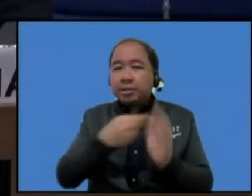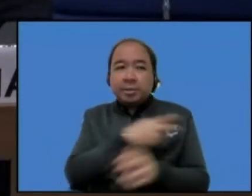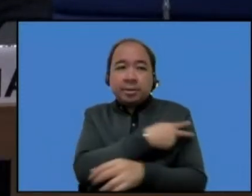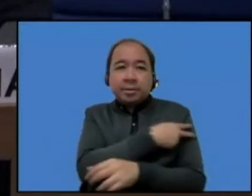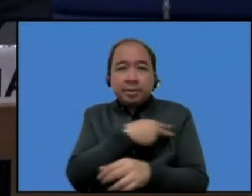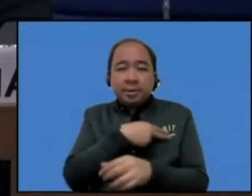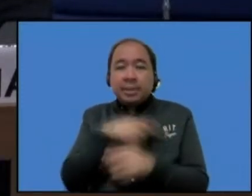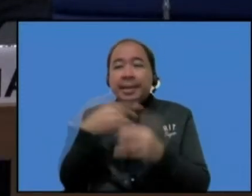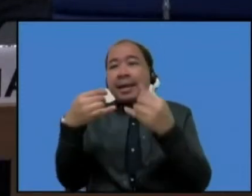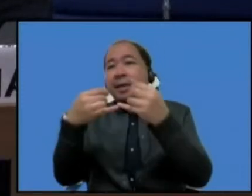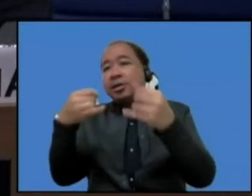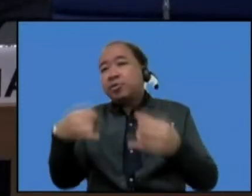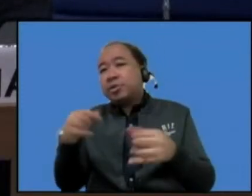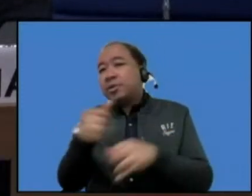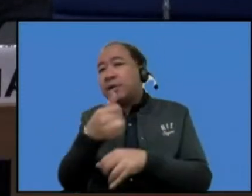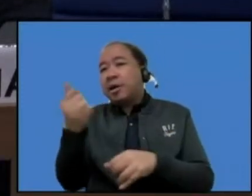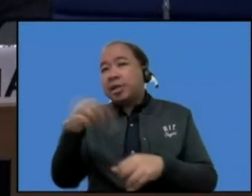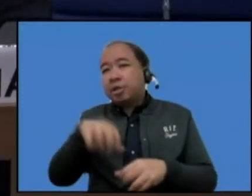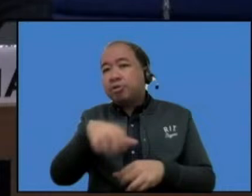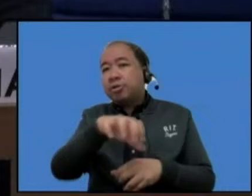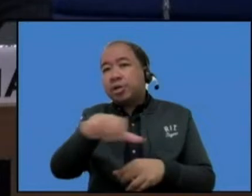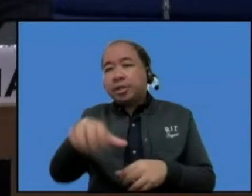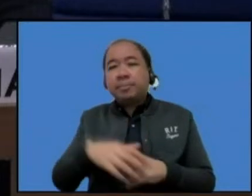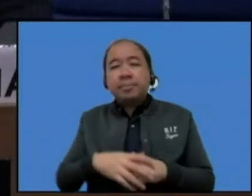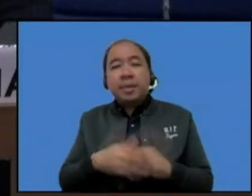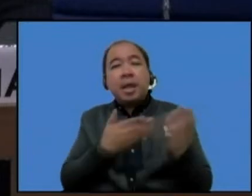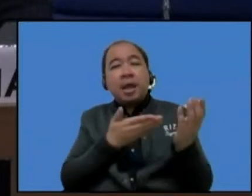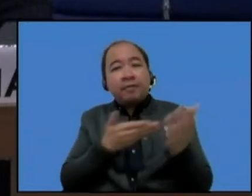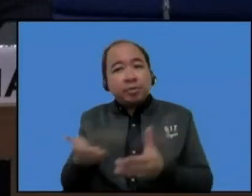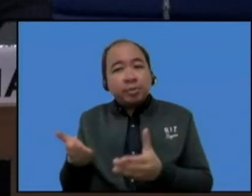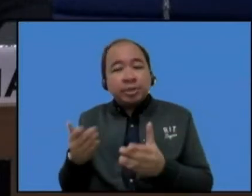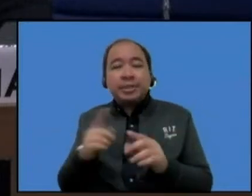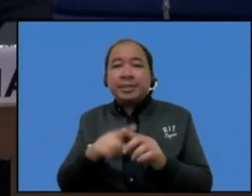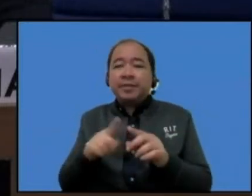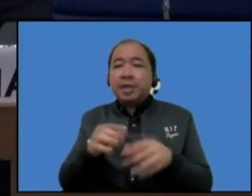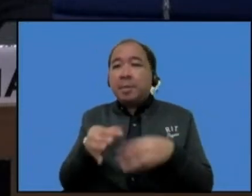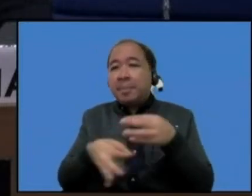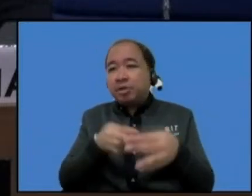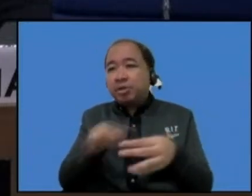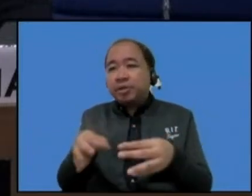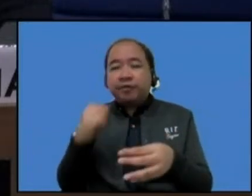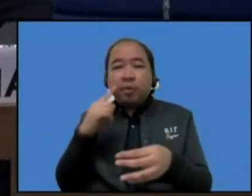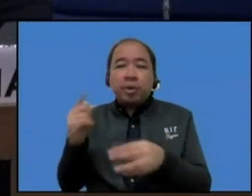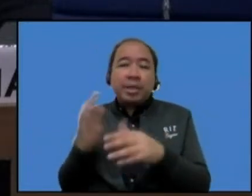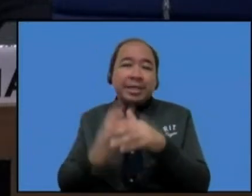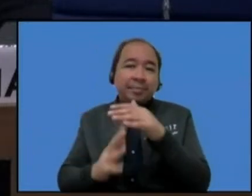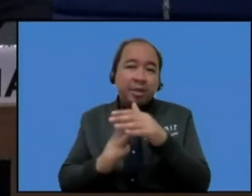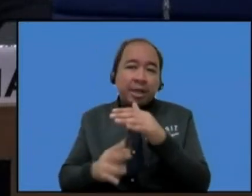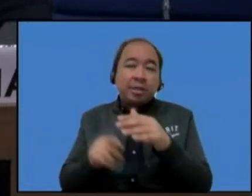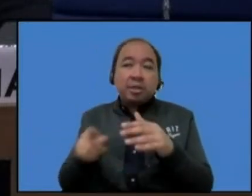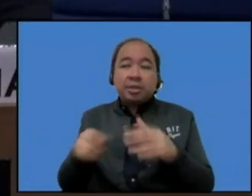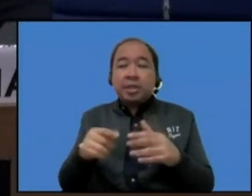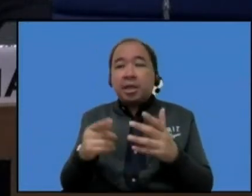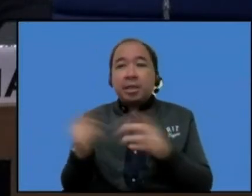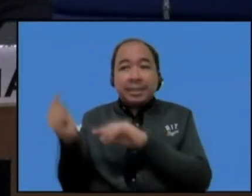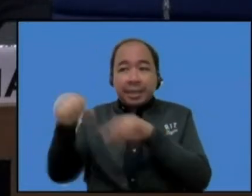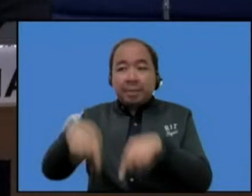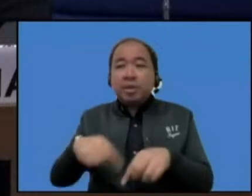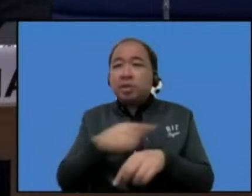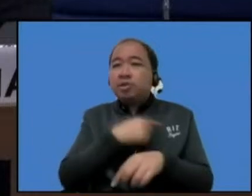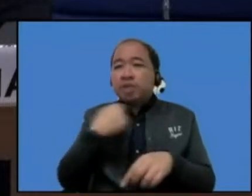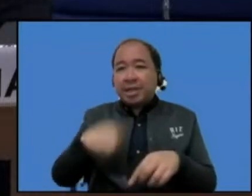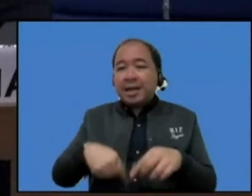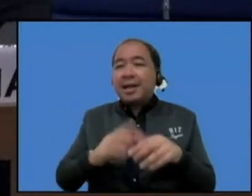措施。中国建设国家移民管理局移民事务服务中心，